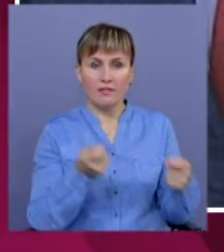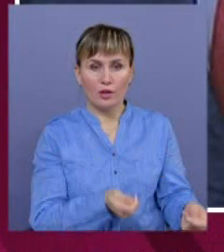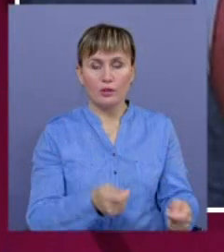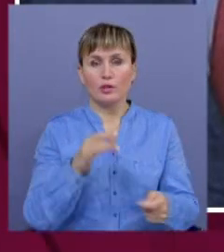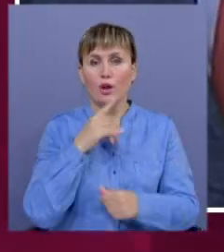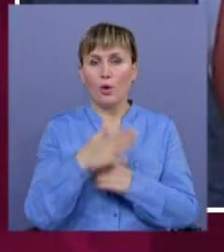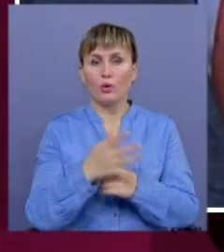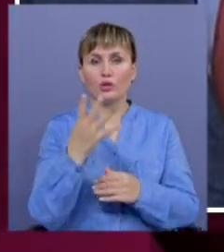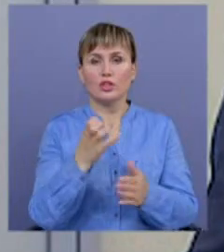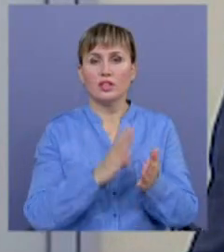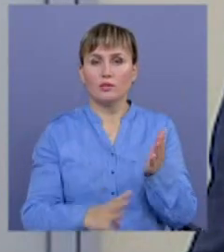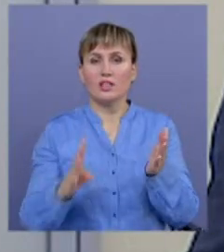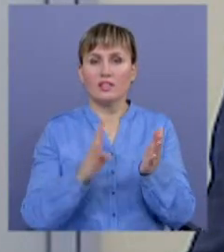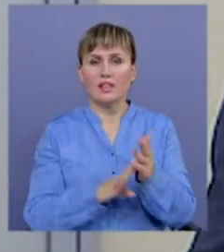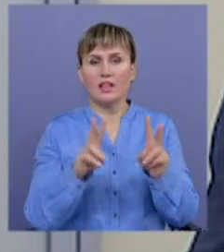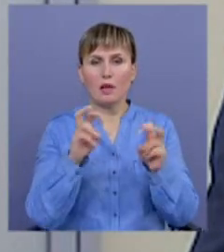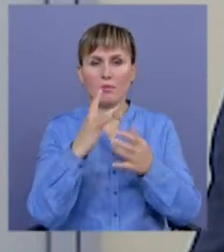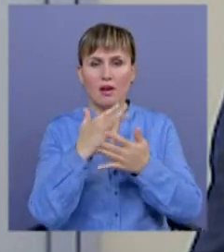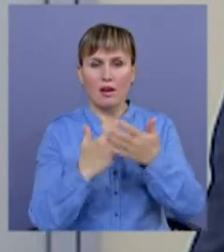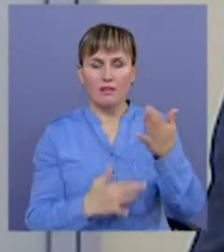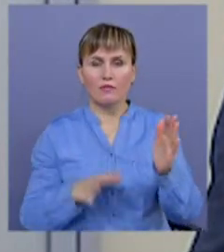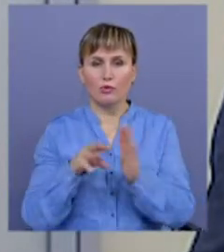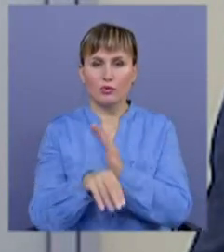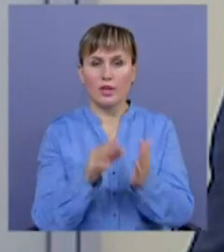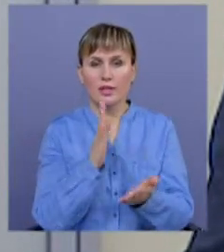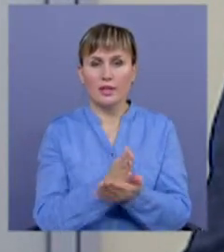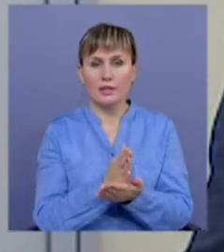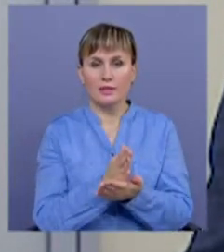Порядка 499 наименований она включает, и